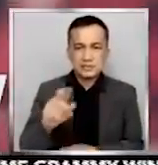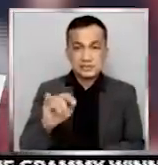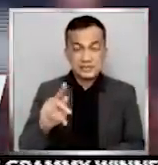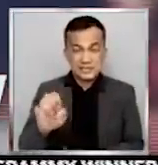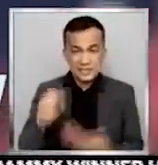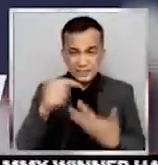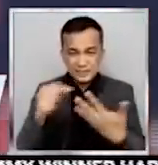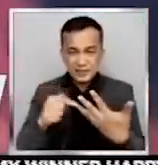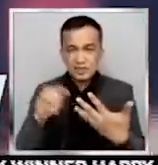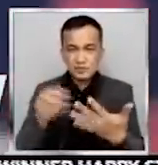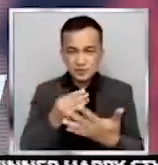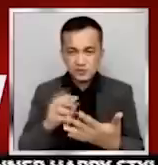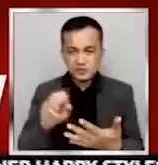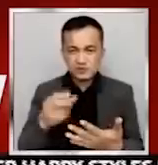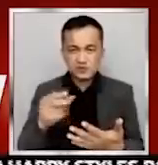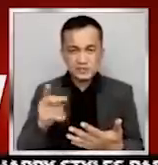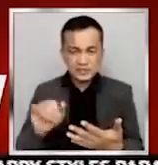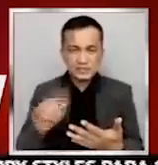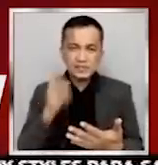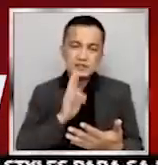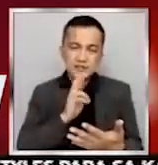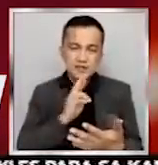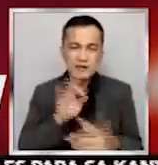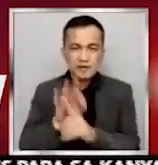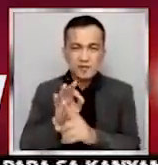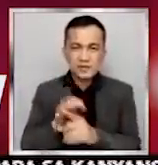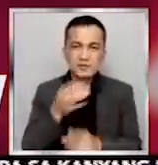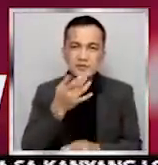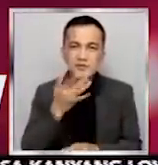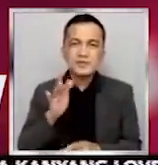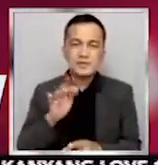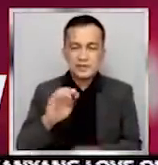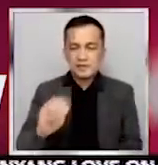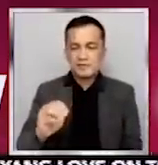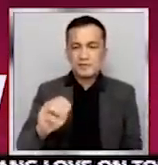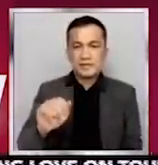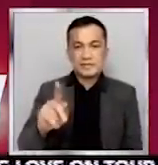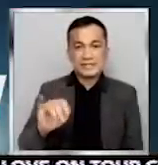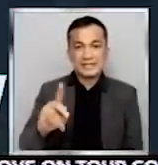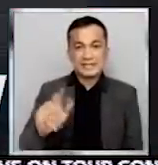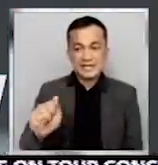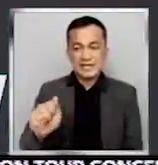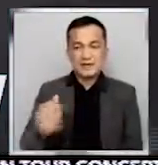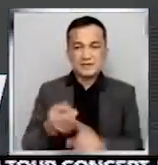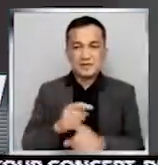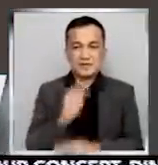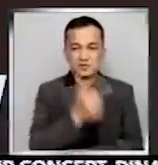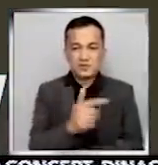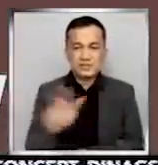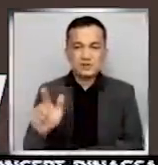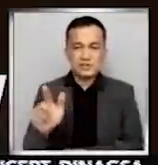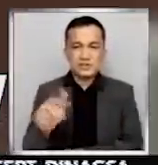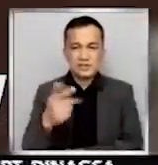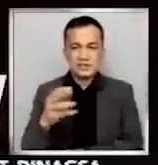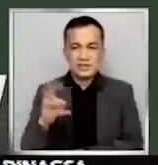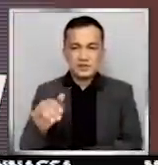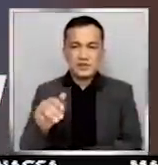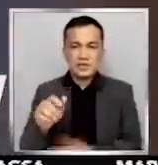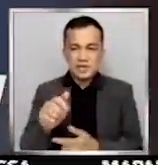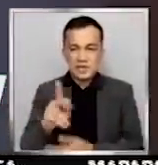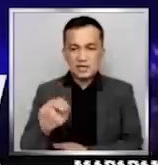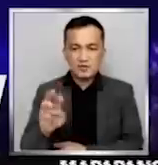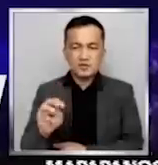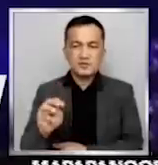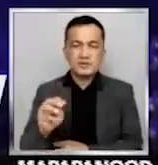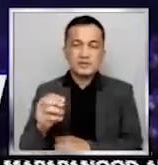Restaurant, at ang fan favorite and cry anthem na Matilda, na mula sa 2023 Grammys Album of the Year na Harry's